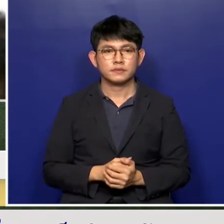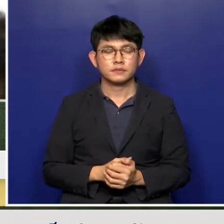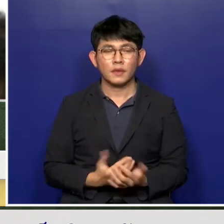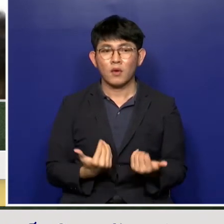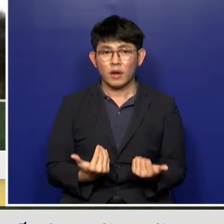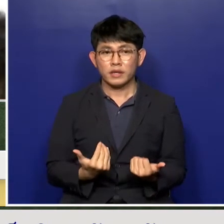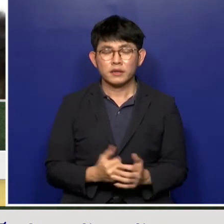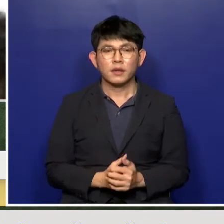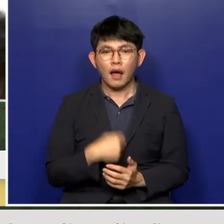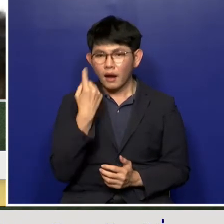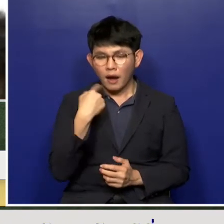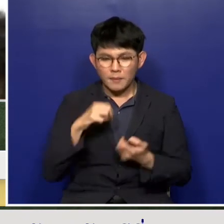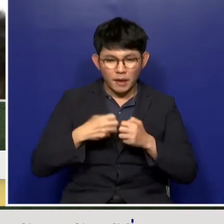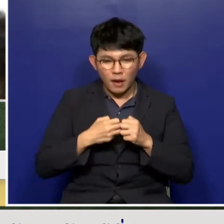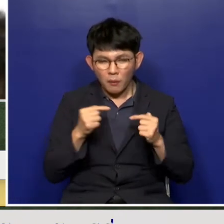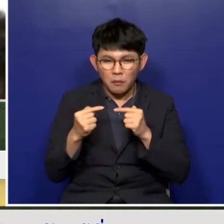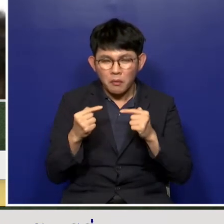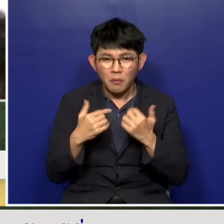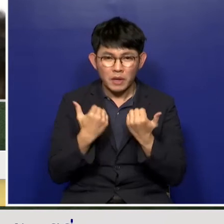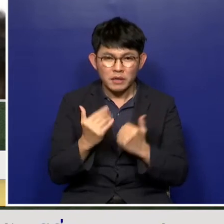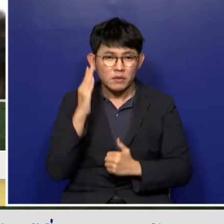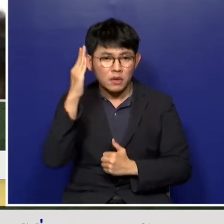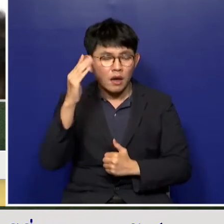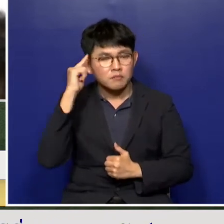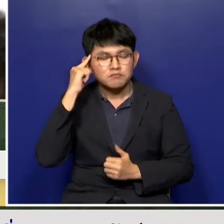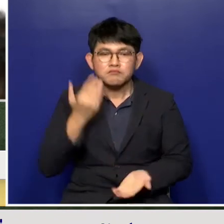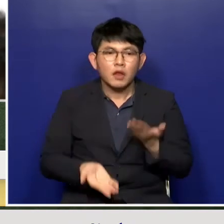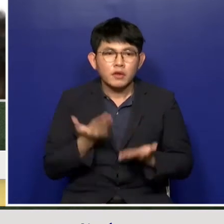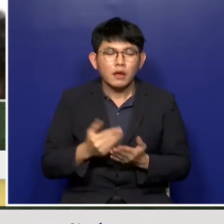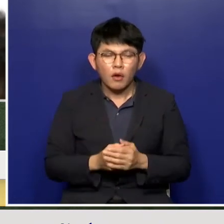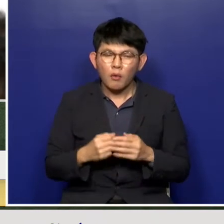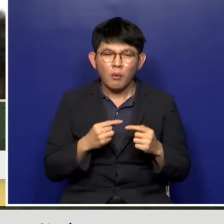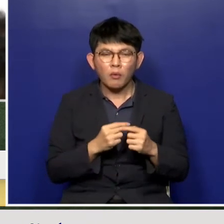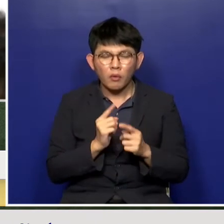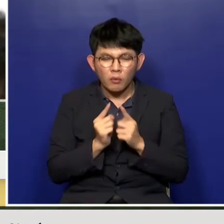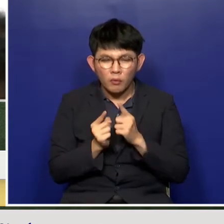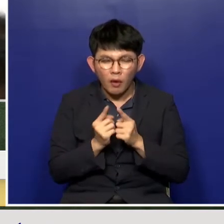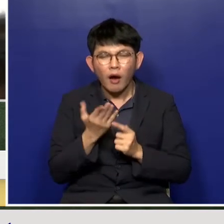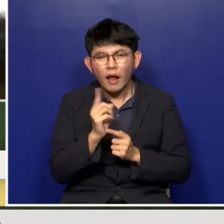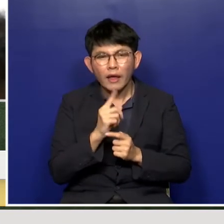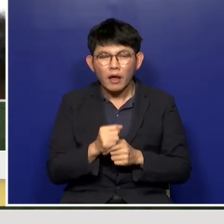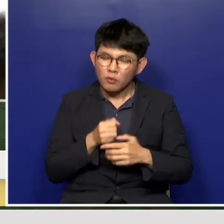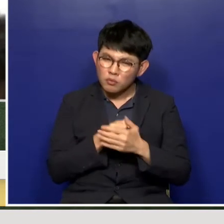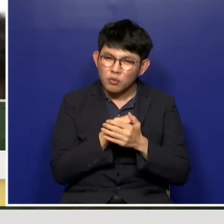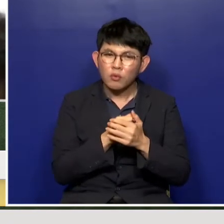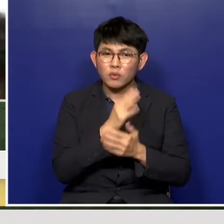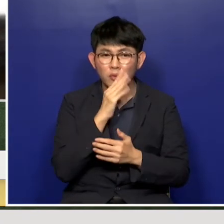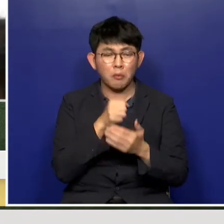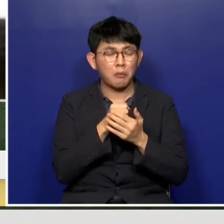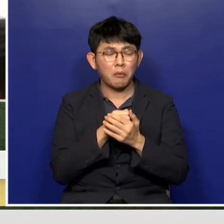วันนี้่ฎ,จะถกดีในวันนี้วั่างคืหังford็สู้คดีไปทครับถ้าถูกเลยทขออยุติ